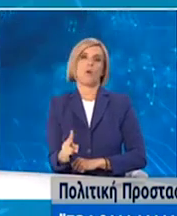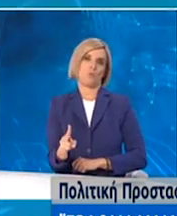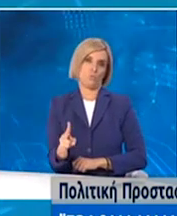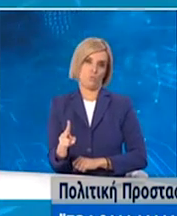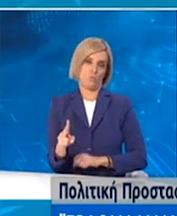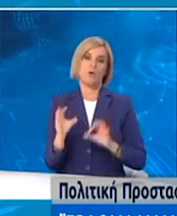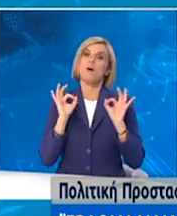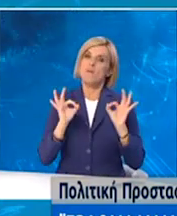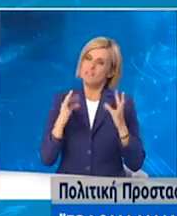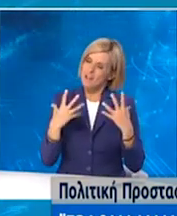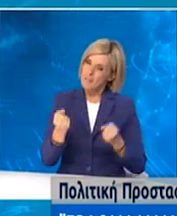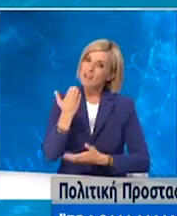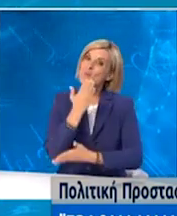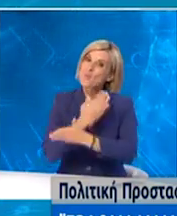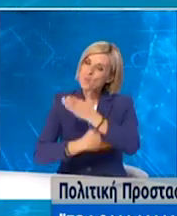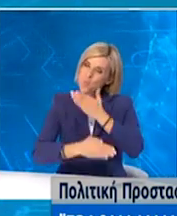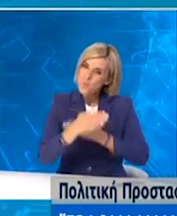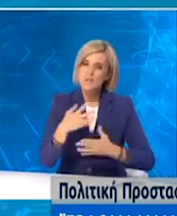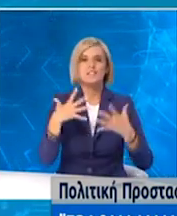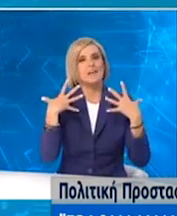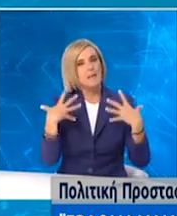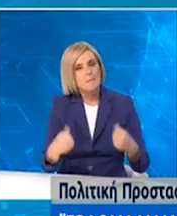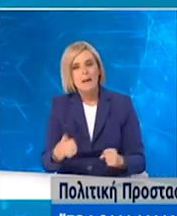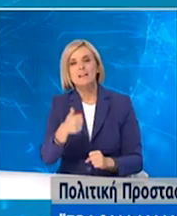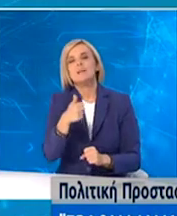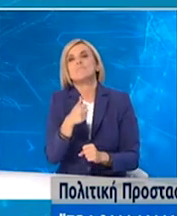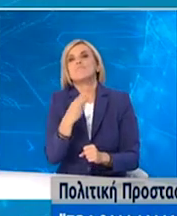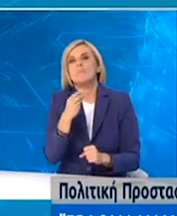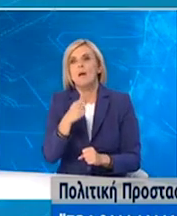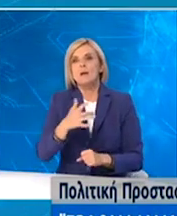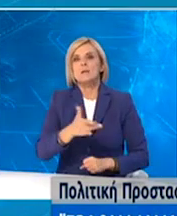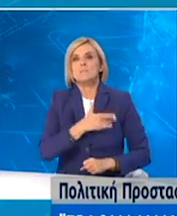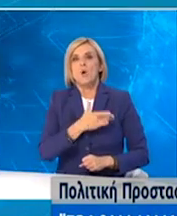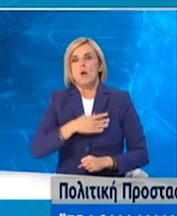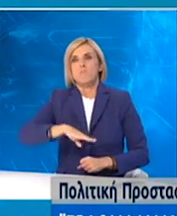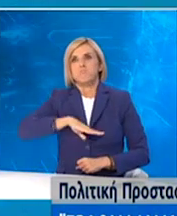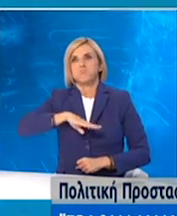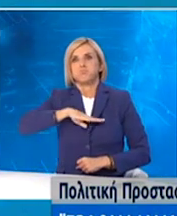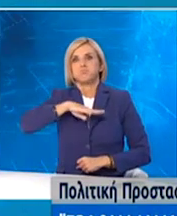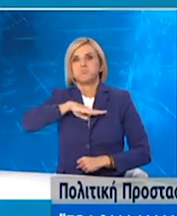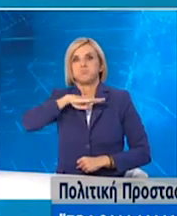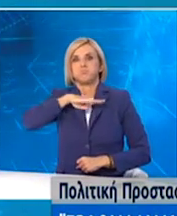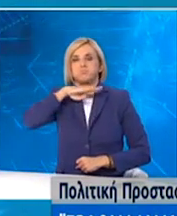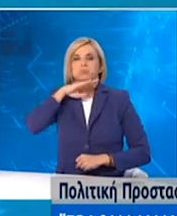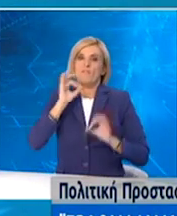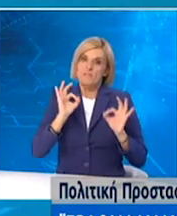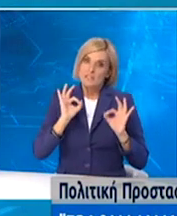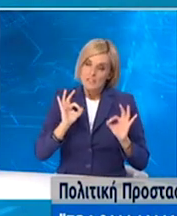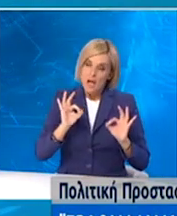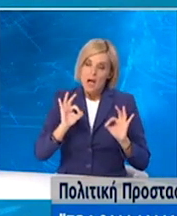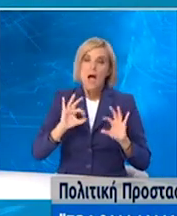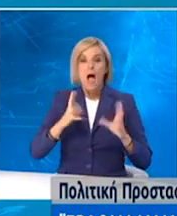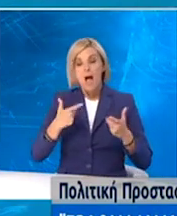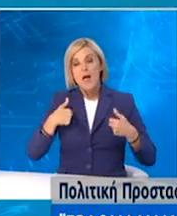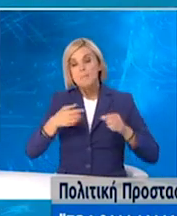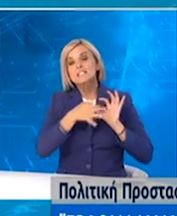Προφανώς υπάρχει κόπωση. Προφανώς υπάρχει κούραση. Προφανώς έχουμε διανύσει ένα μεγάλο μονοπάτι και συνεχίζουμε.